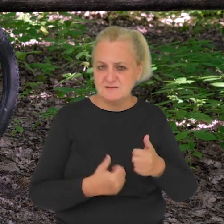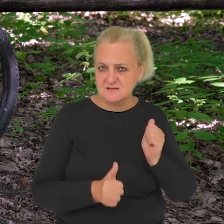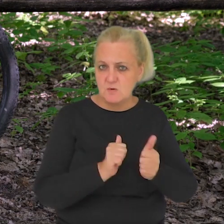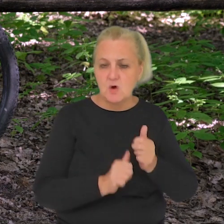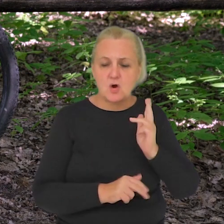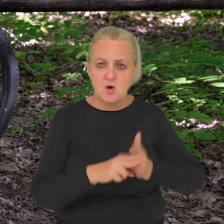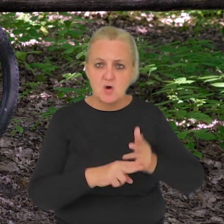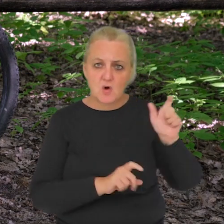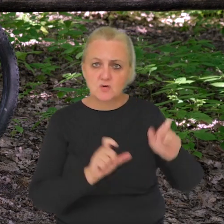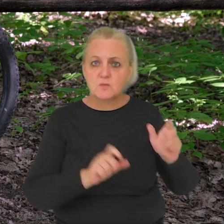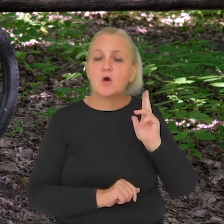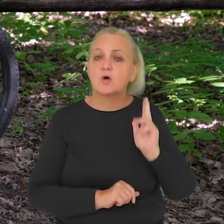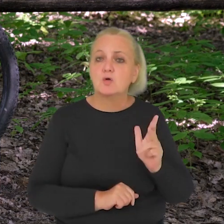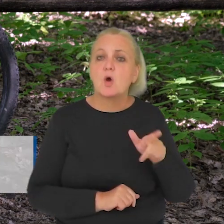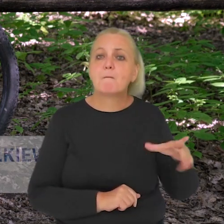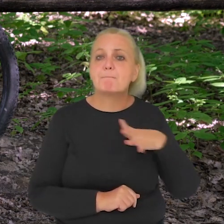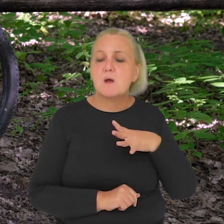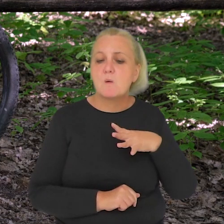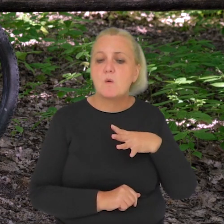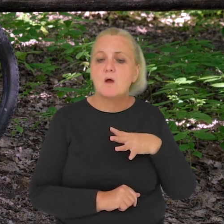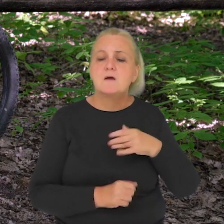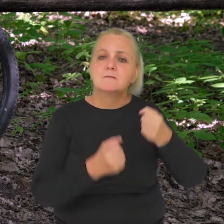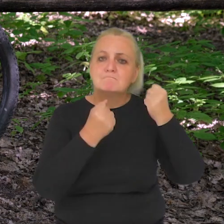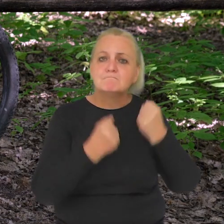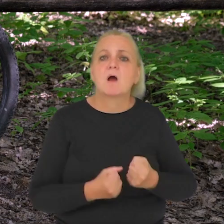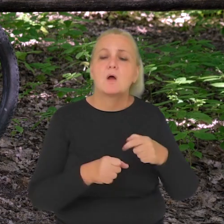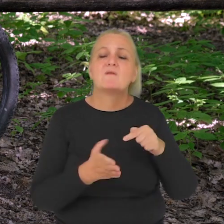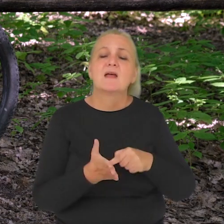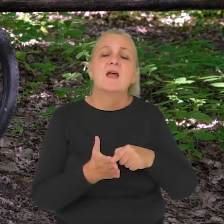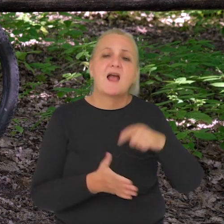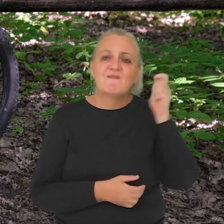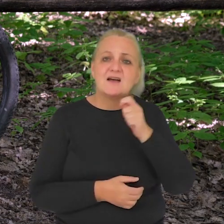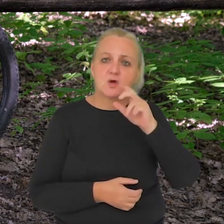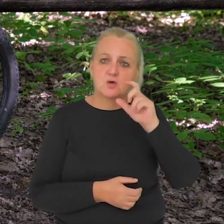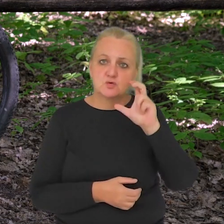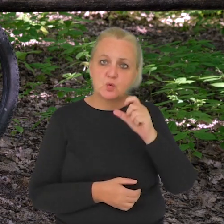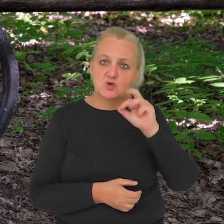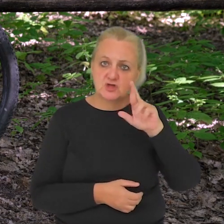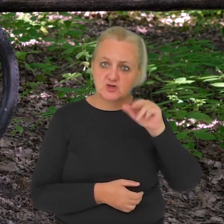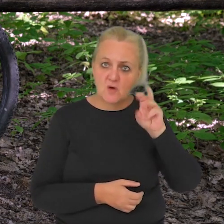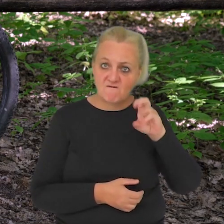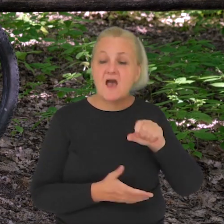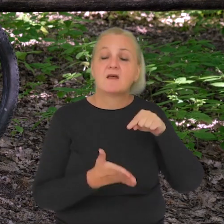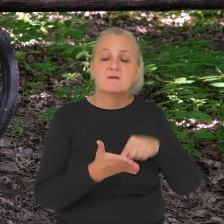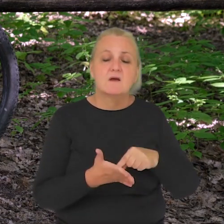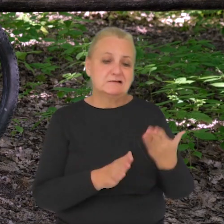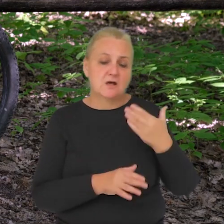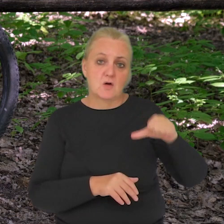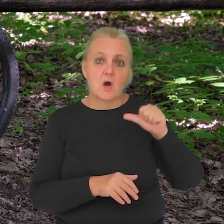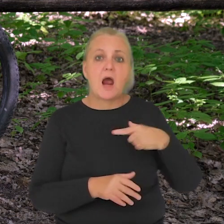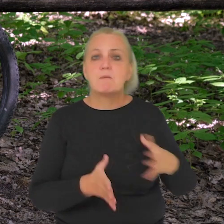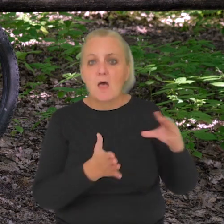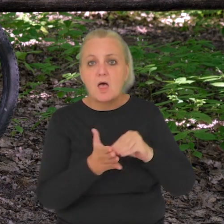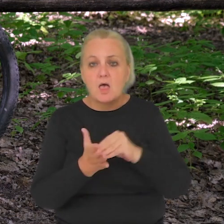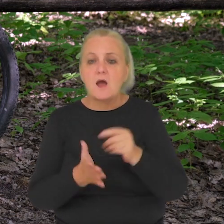wyrażania zgody na uprawianie sportu u pacjentów, którzy doznali ciężkiej cukrzycowej kwasicy ketonowej w ostatnim